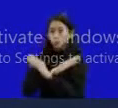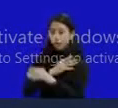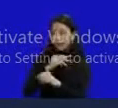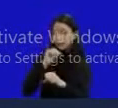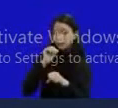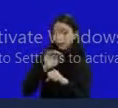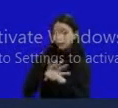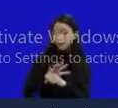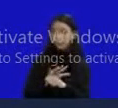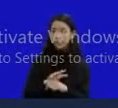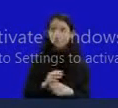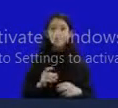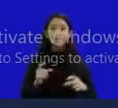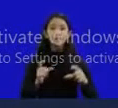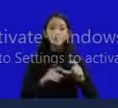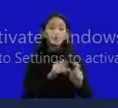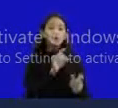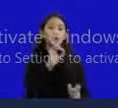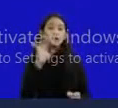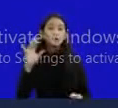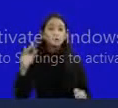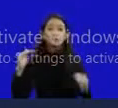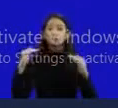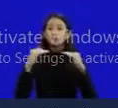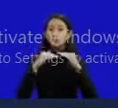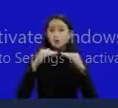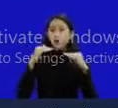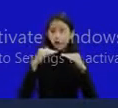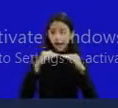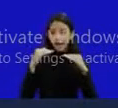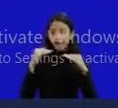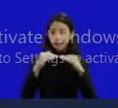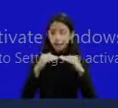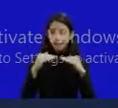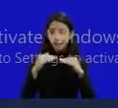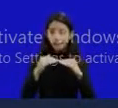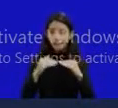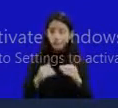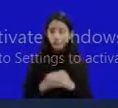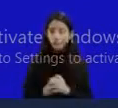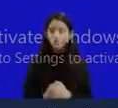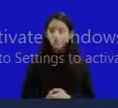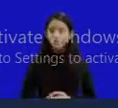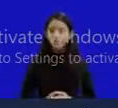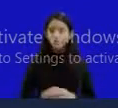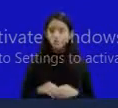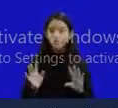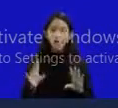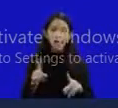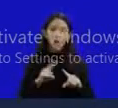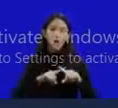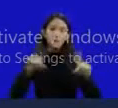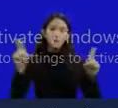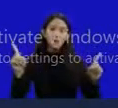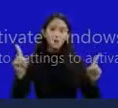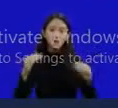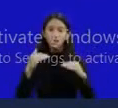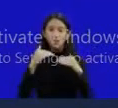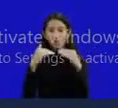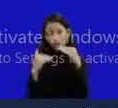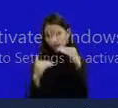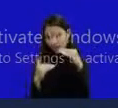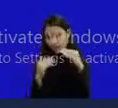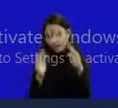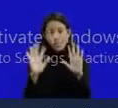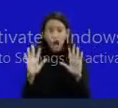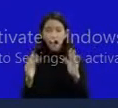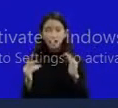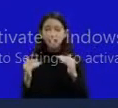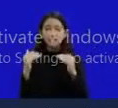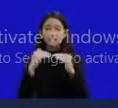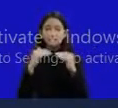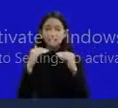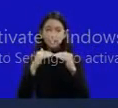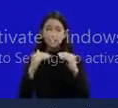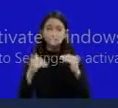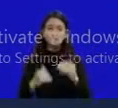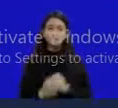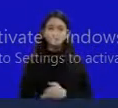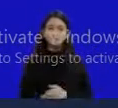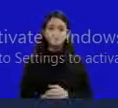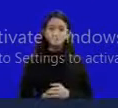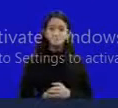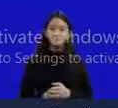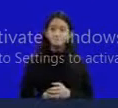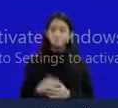sektor-sektor lain itu Selaras dan dan tidak dan tidak yang berbeda total berikut